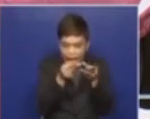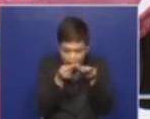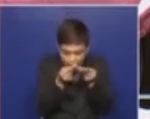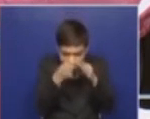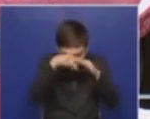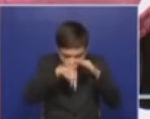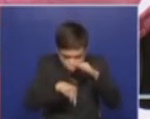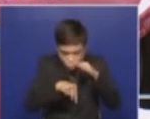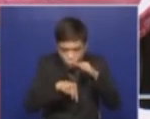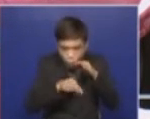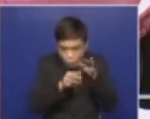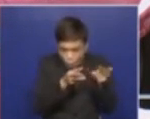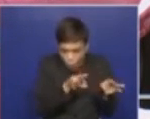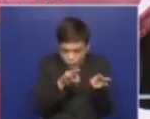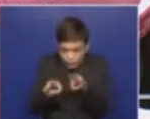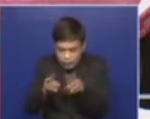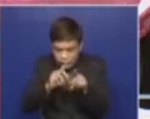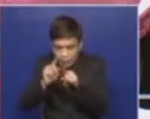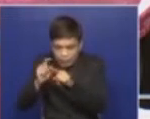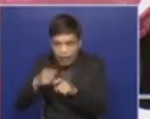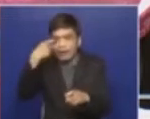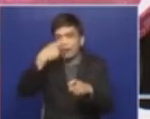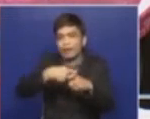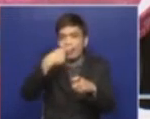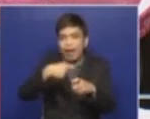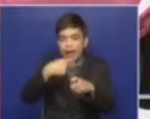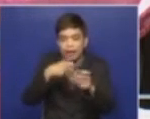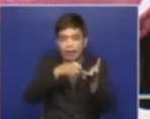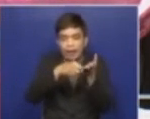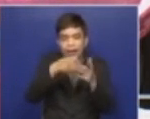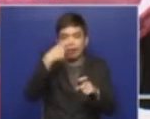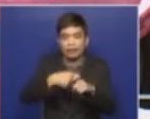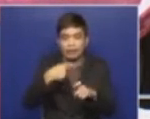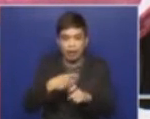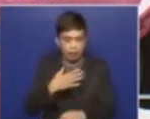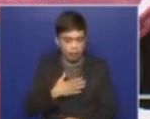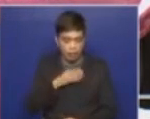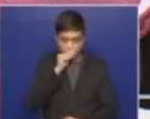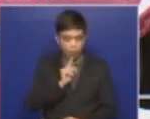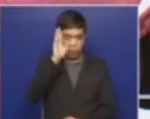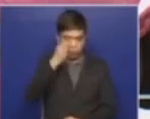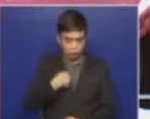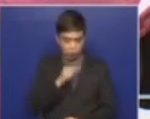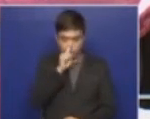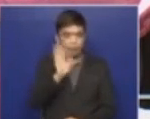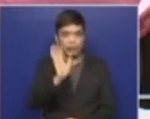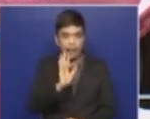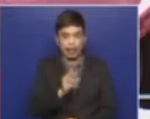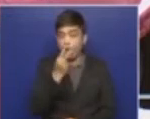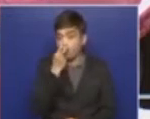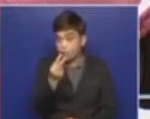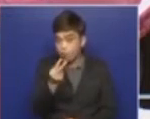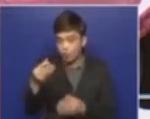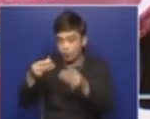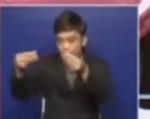ที่สลับซับซ้อนทำให้ยากต่อการแก้ไขและที่ฉันไม่ได้พูดคนเดียวนะคะถ้าเราไปดูในรายงาน